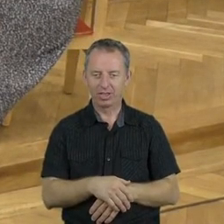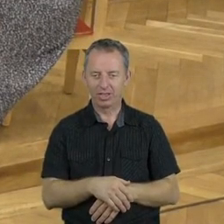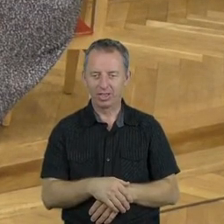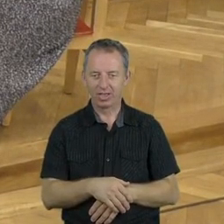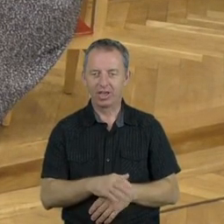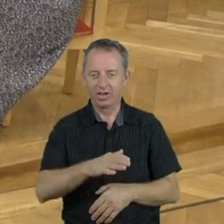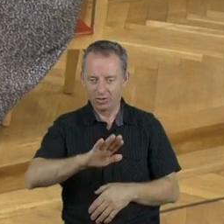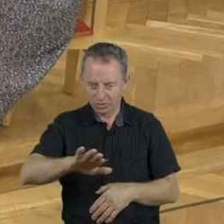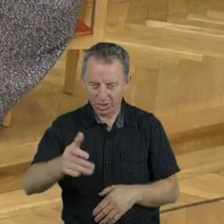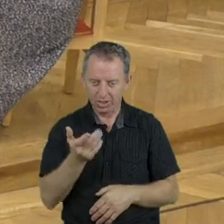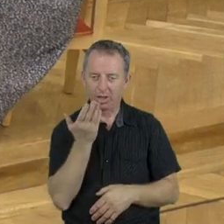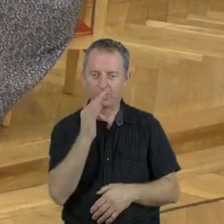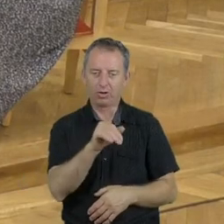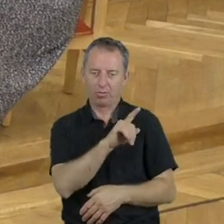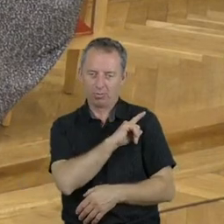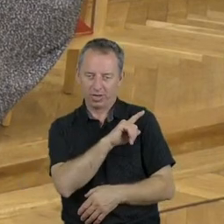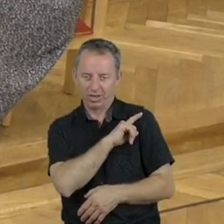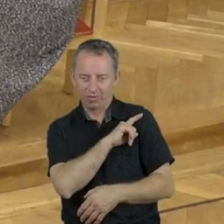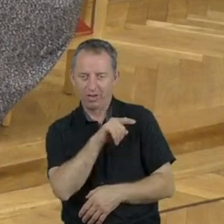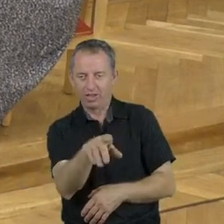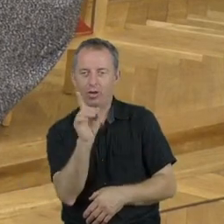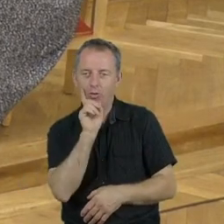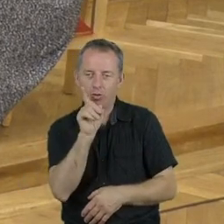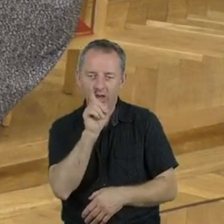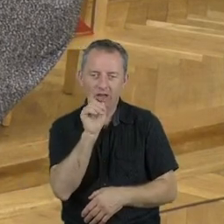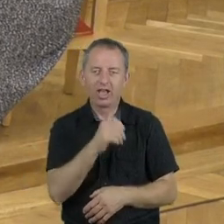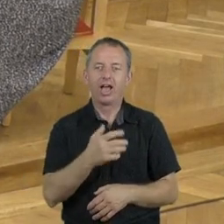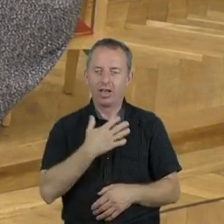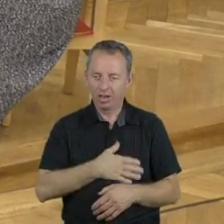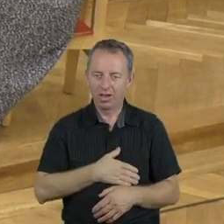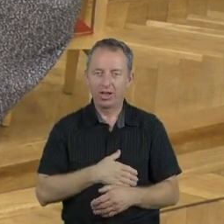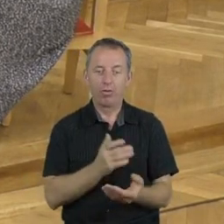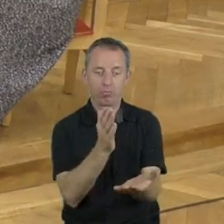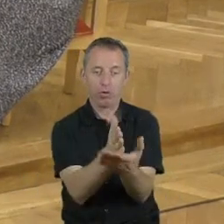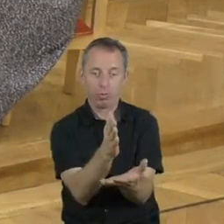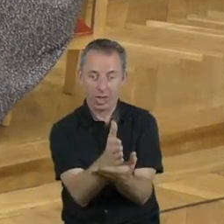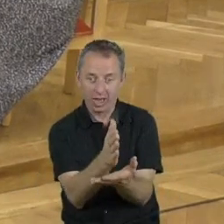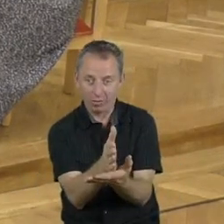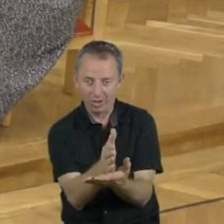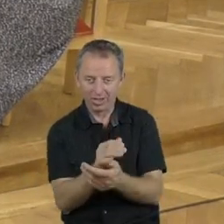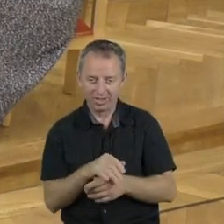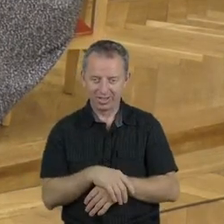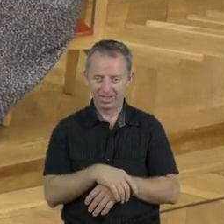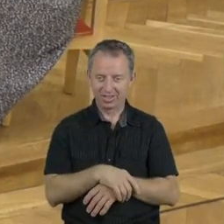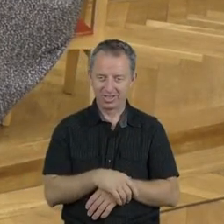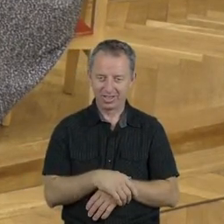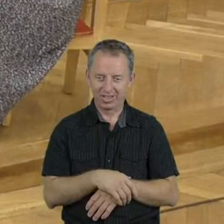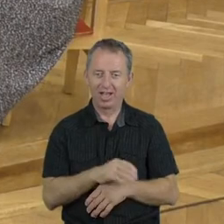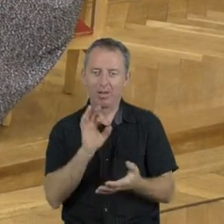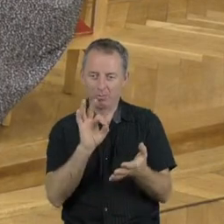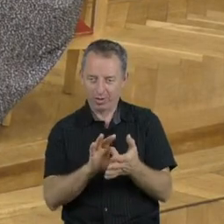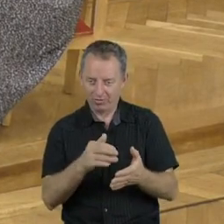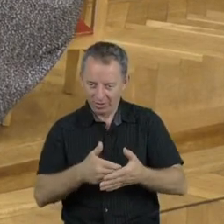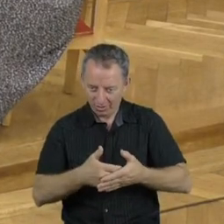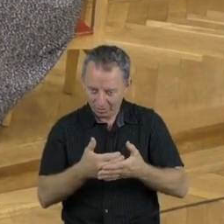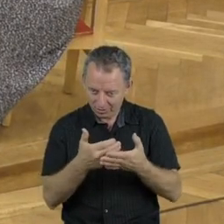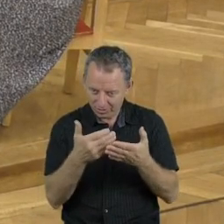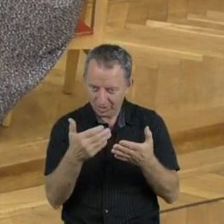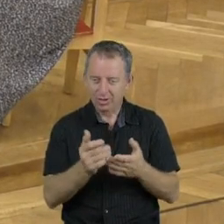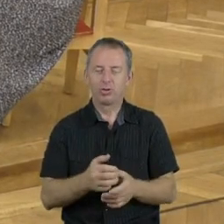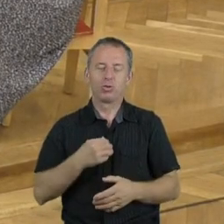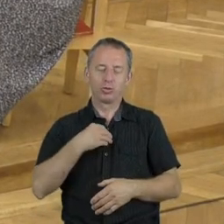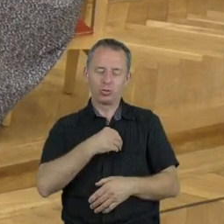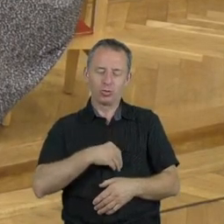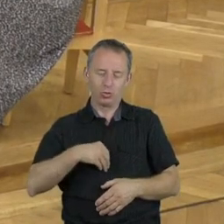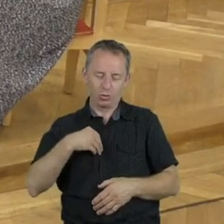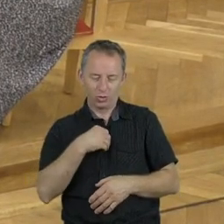dzieci bardzo pilnowały tego chłopaka. Tak naprawdę to mu pomagały. No i wiecie, po pewnym czasie to już mu się znudziło takie